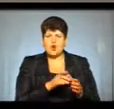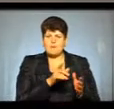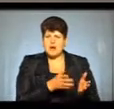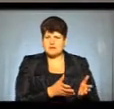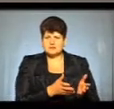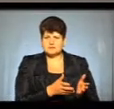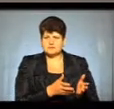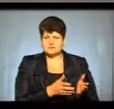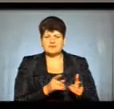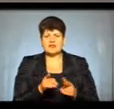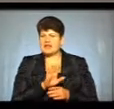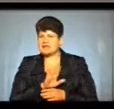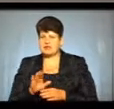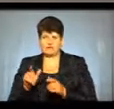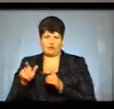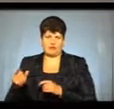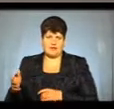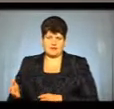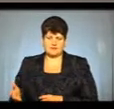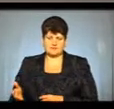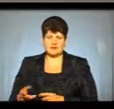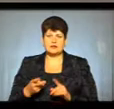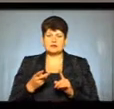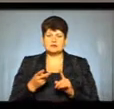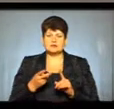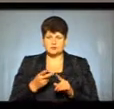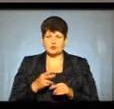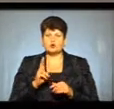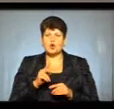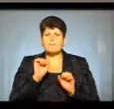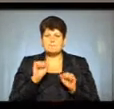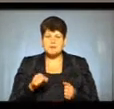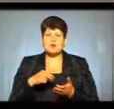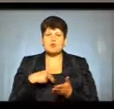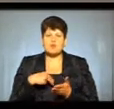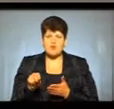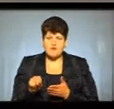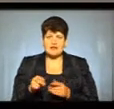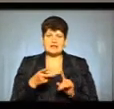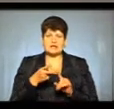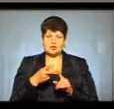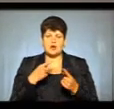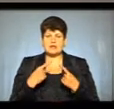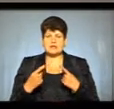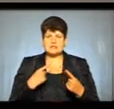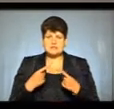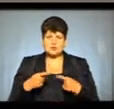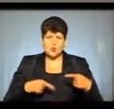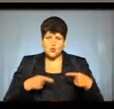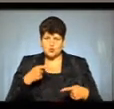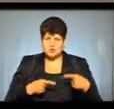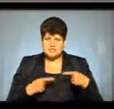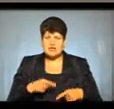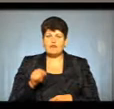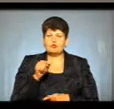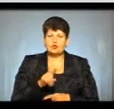не в людей. І друга, тобто, хто міг би купувати. І друга дискусія в основному в тому, скільки можна було